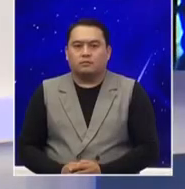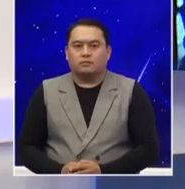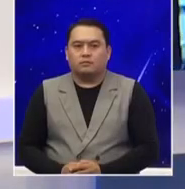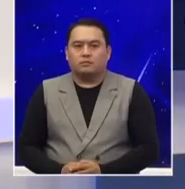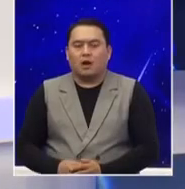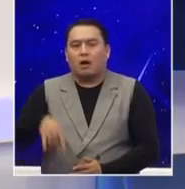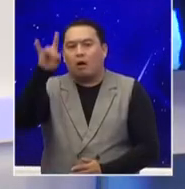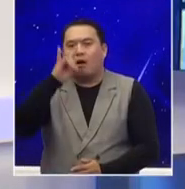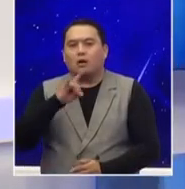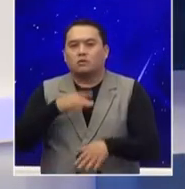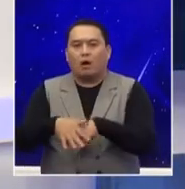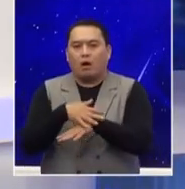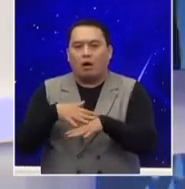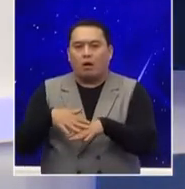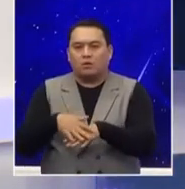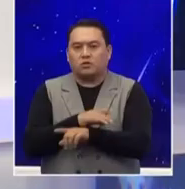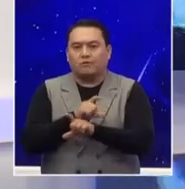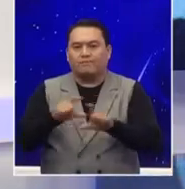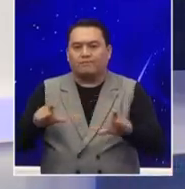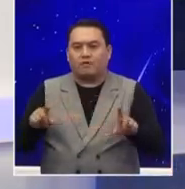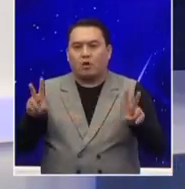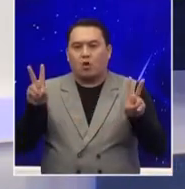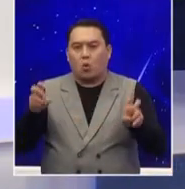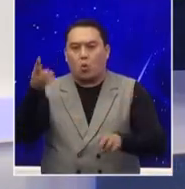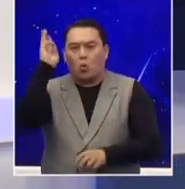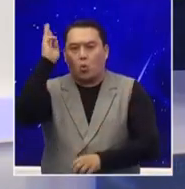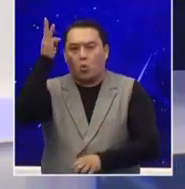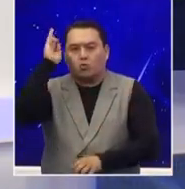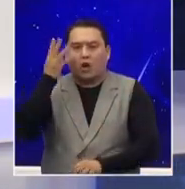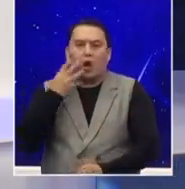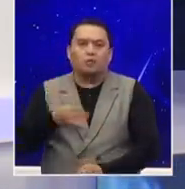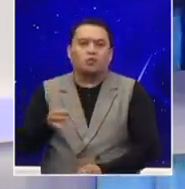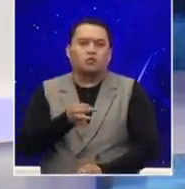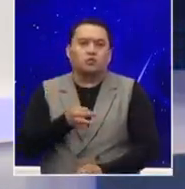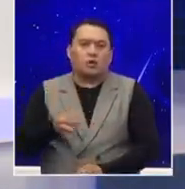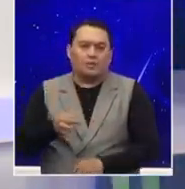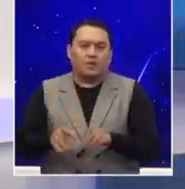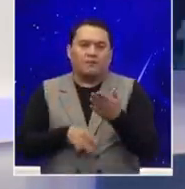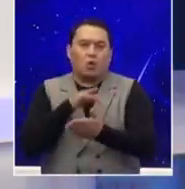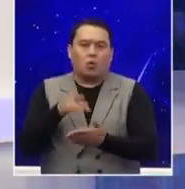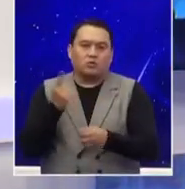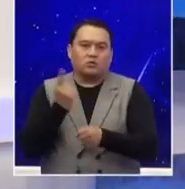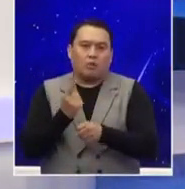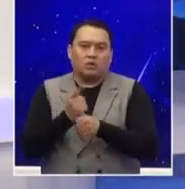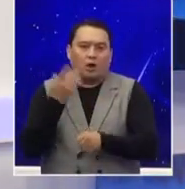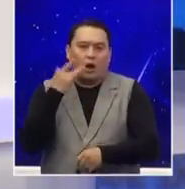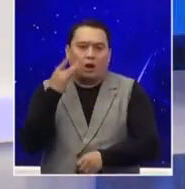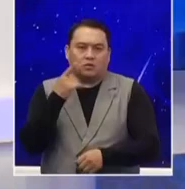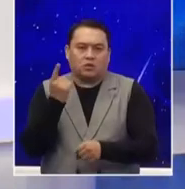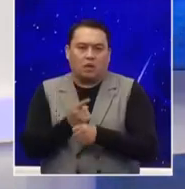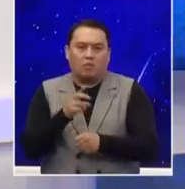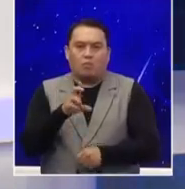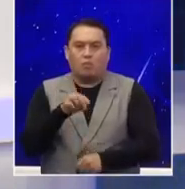казахстанцы устроили пикет у генконсульства сша в алматы они требуют запретить в сша показ фильма